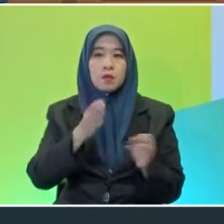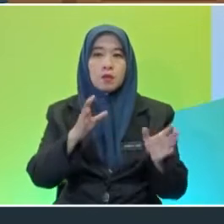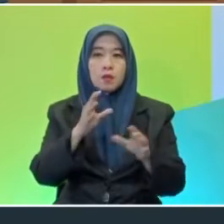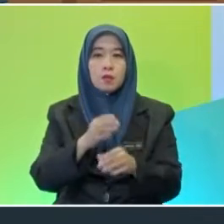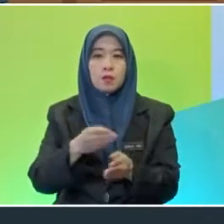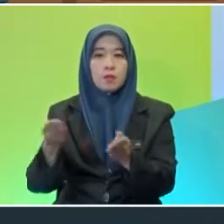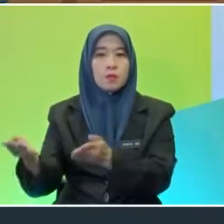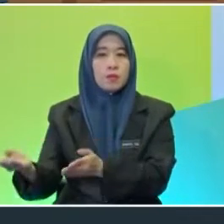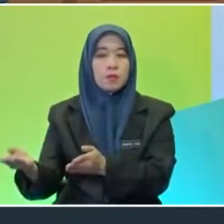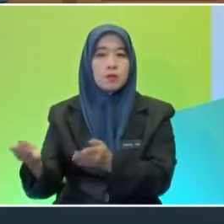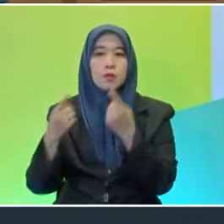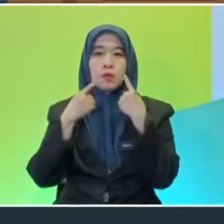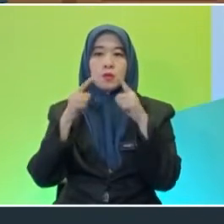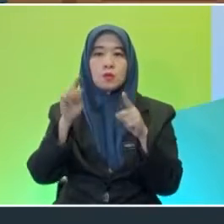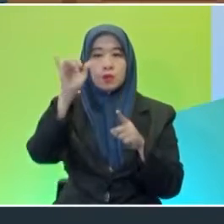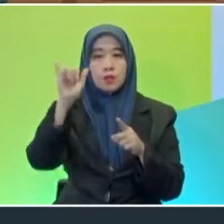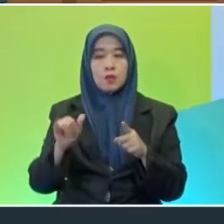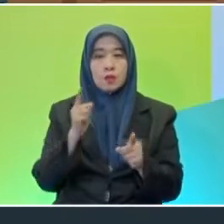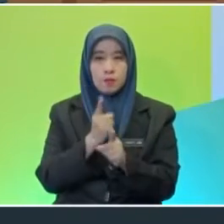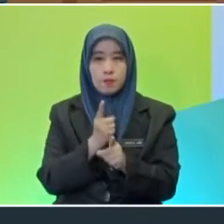pada masa dahulu